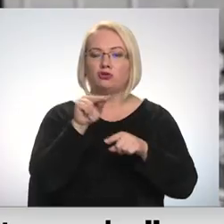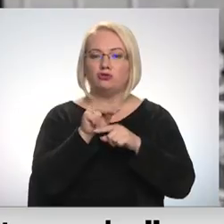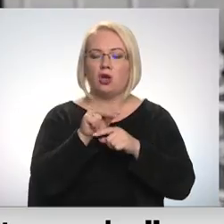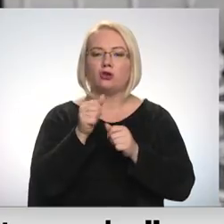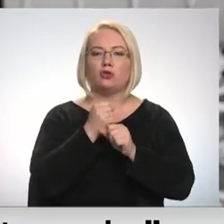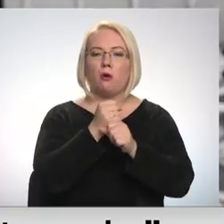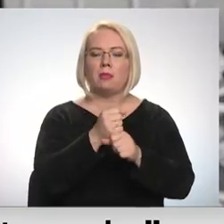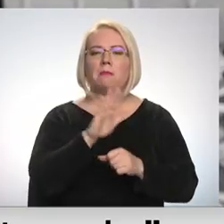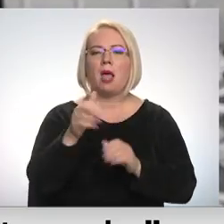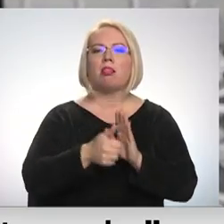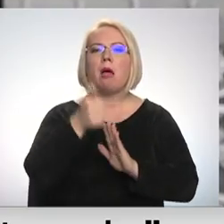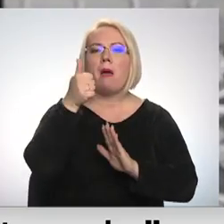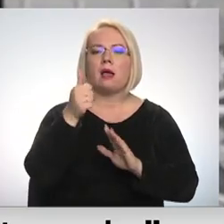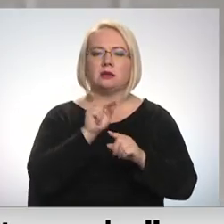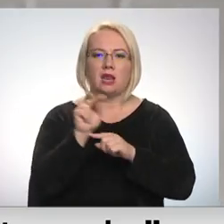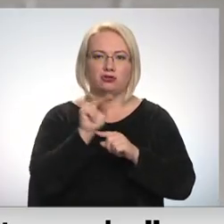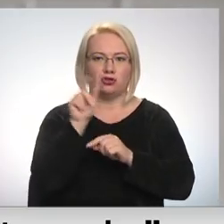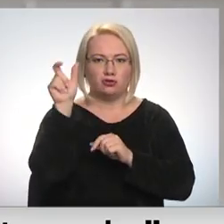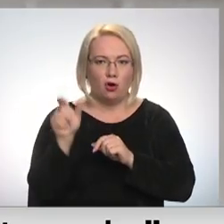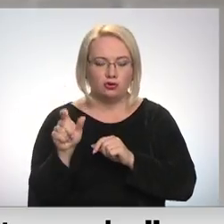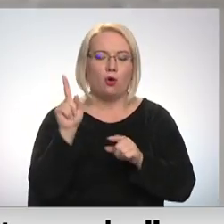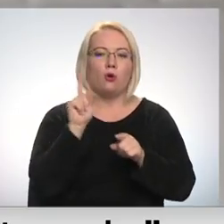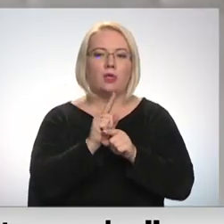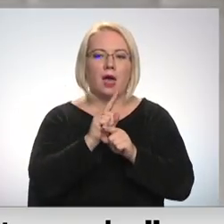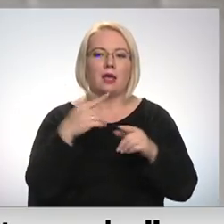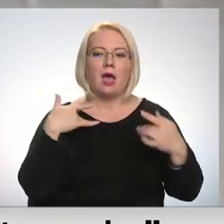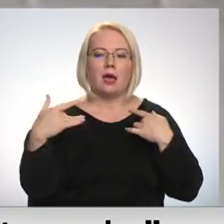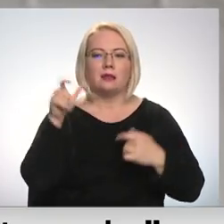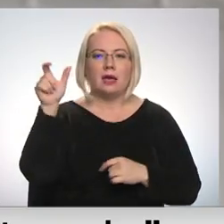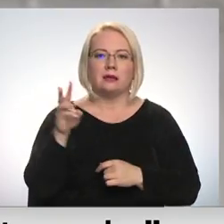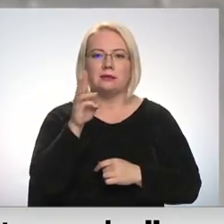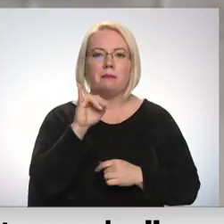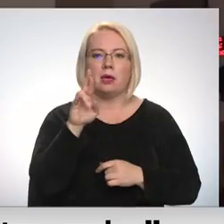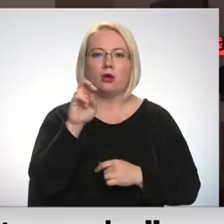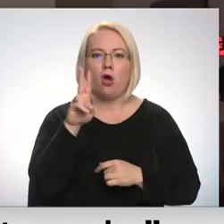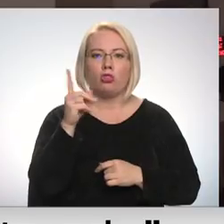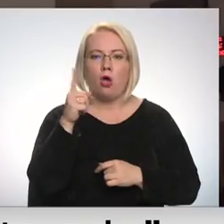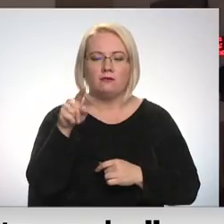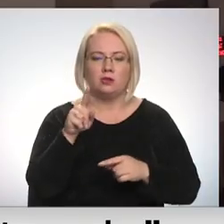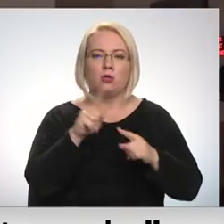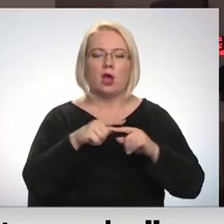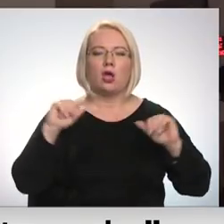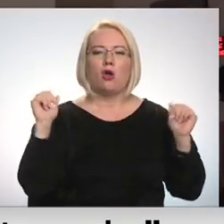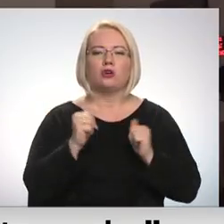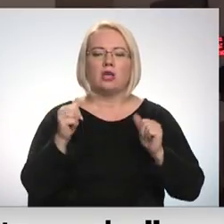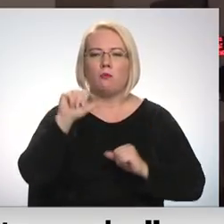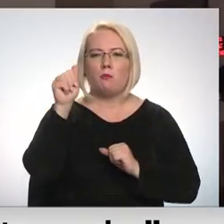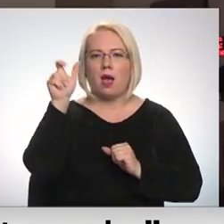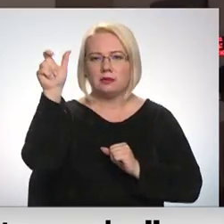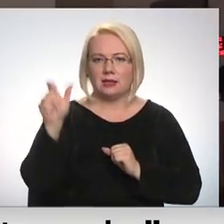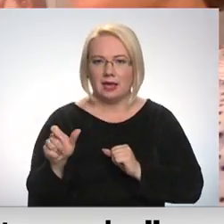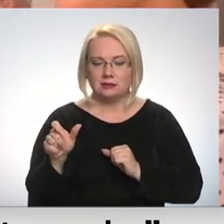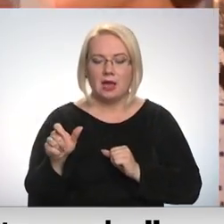pie nominācijām tikuši arī abi galveno lomu aktieri Jevgēņijs Mironovs un Čulpana Hamatova, kā arī kostīmu mākslinieca Viktorija